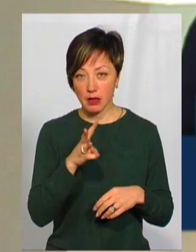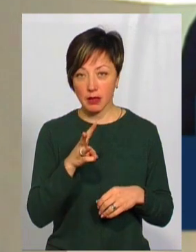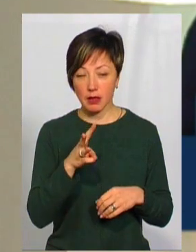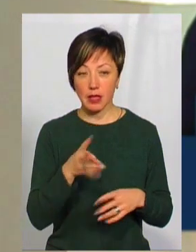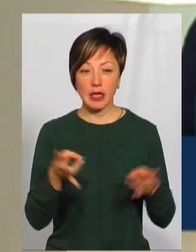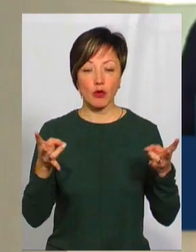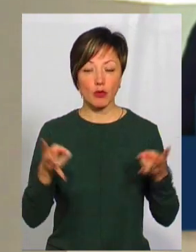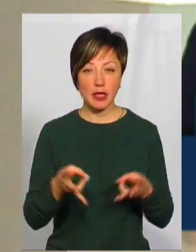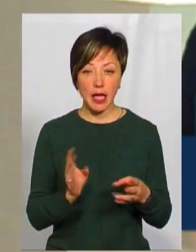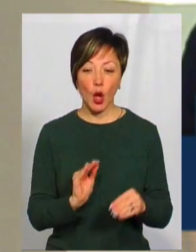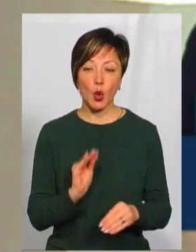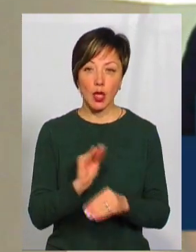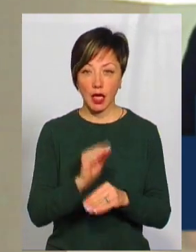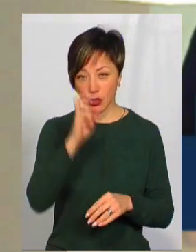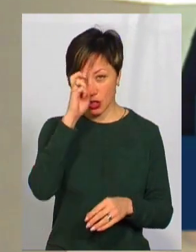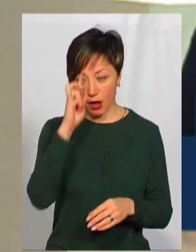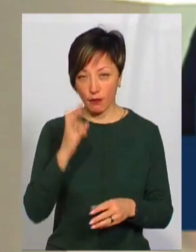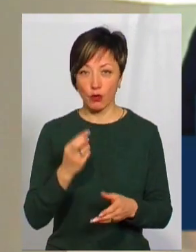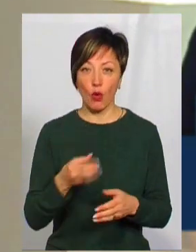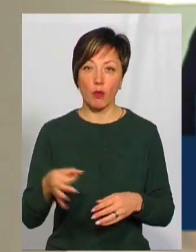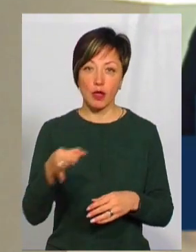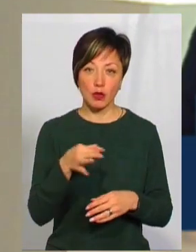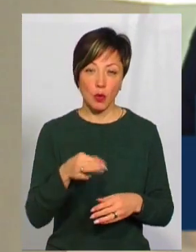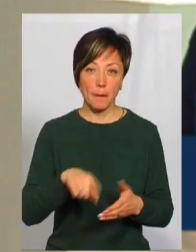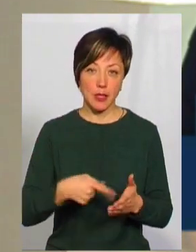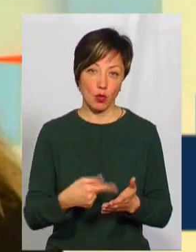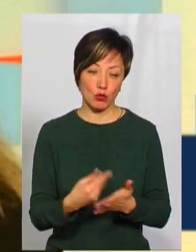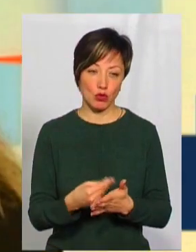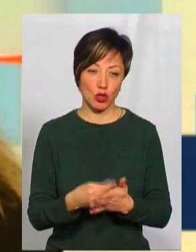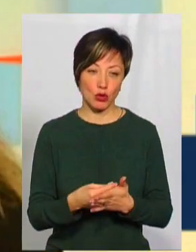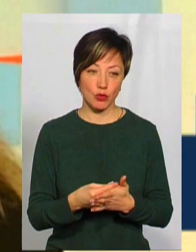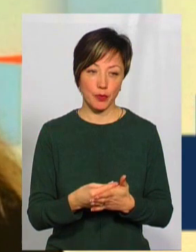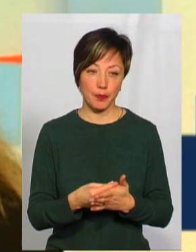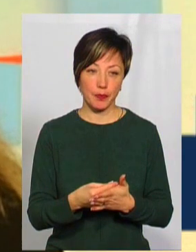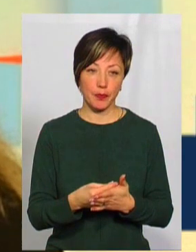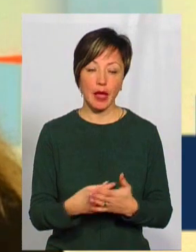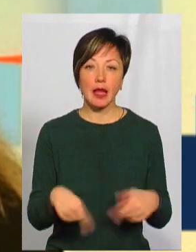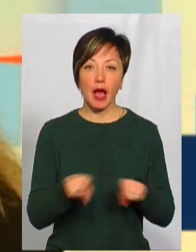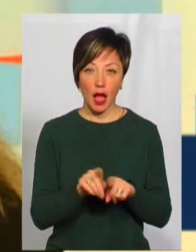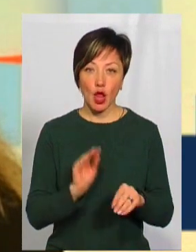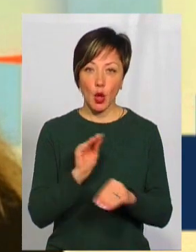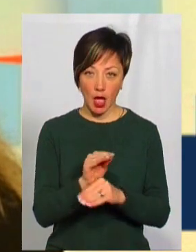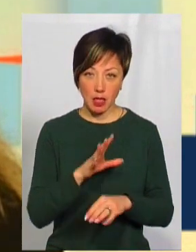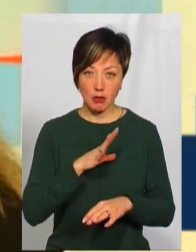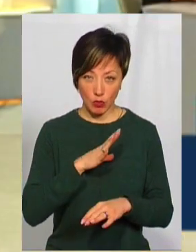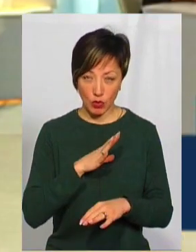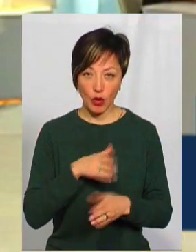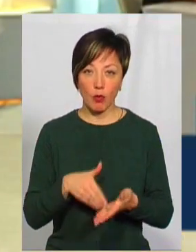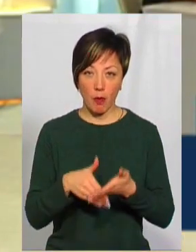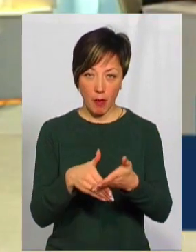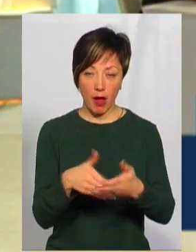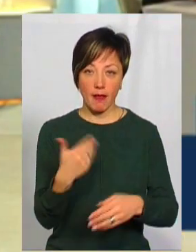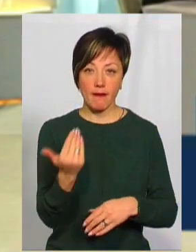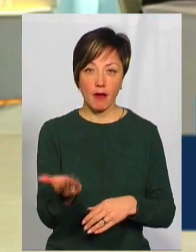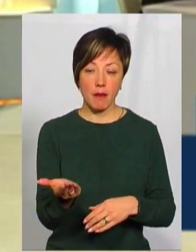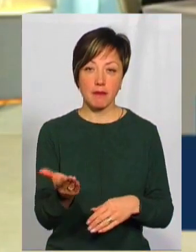плати необхідні дотації з державного, обласного та міського бюджетів. Такі дотації надходили? Допомагали